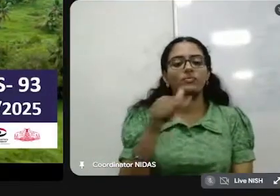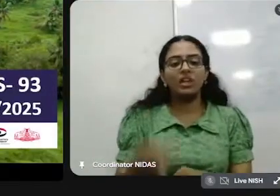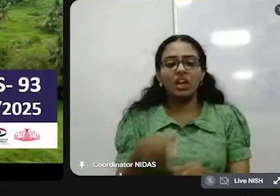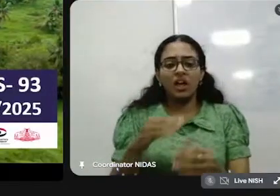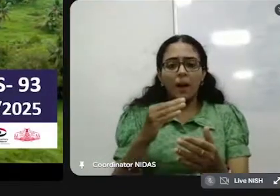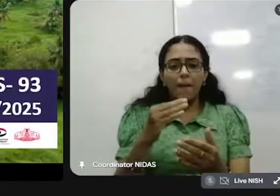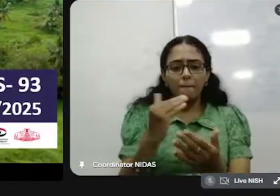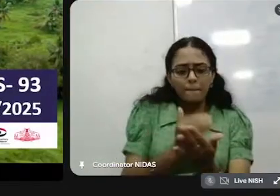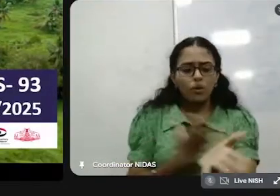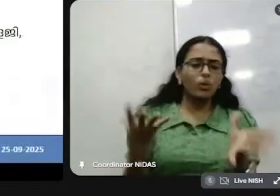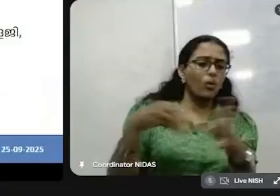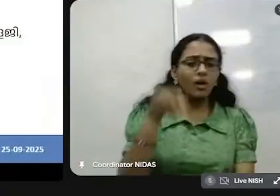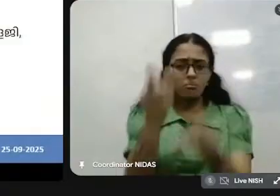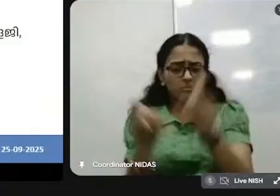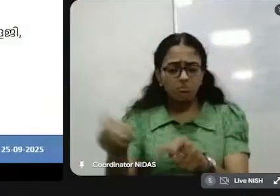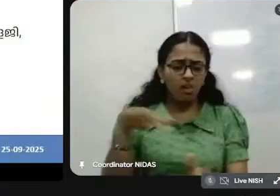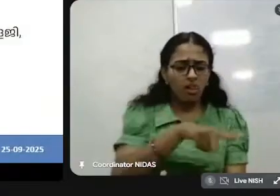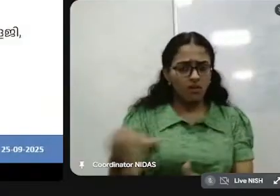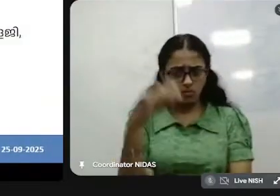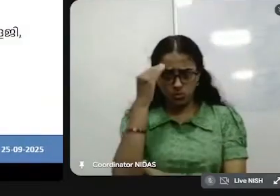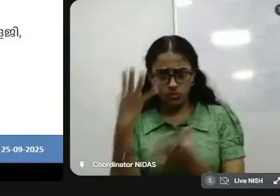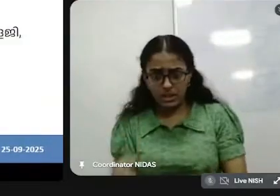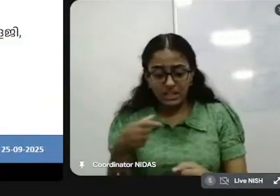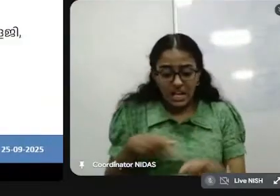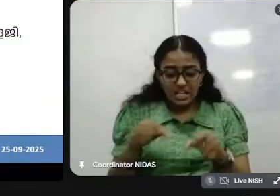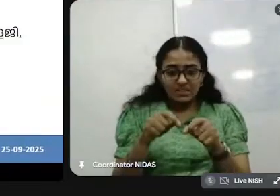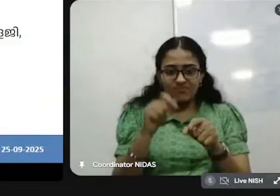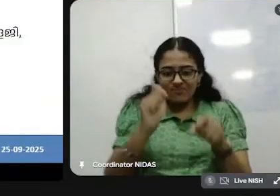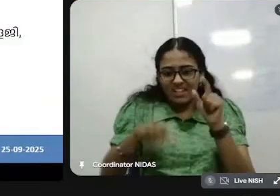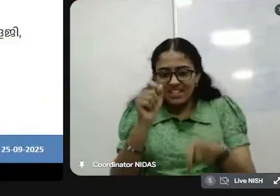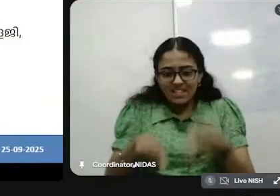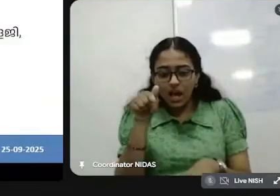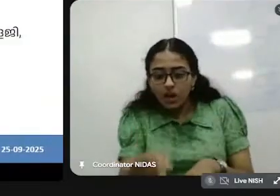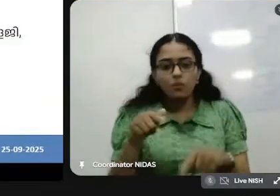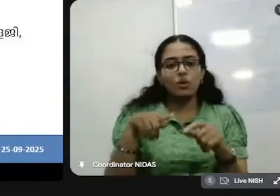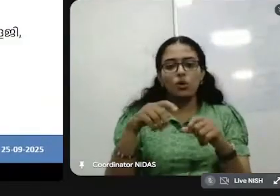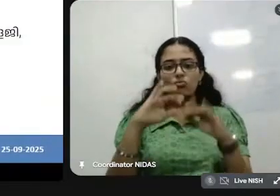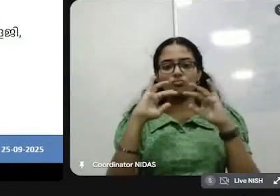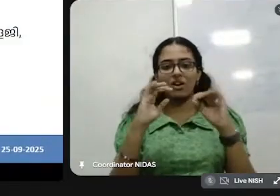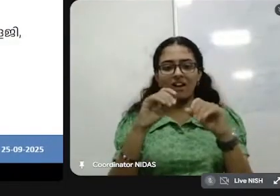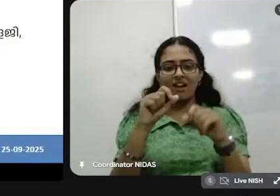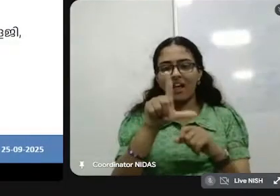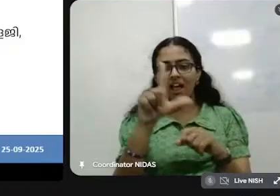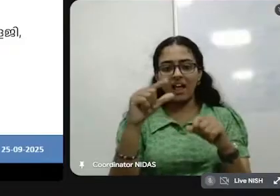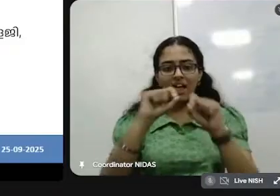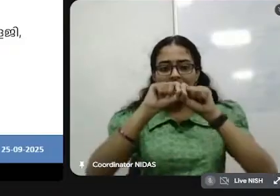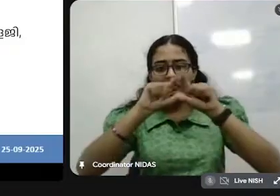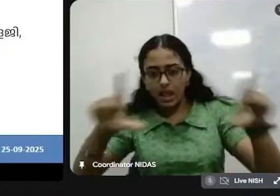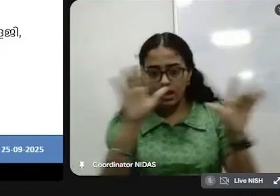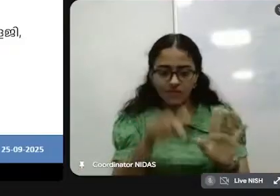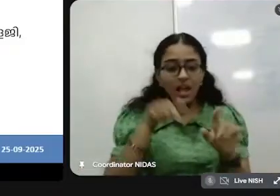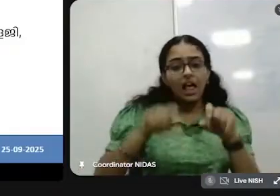പങ്കെടുക്കുന്ന ഏവരുടെയും ശ്രദ്ധയ്ക്ക് ചാറ്റ് ബോക്സിൽ ഒരു ലിങ്ക് ഷെയർ ചെയ്യുന്നതായിരിക്കും. എല്ലാവരും